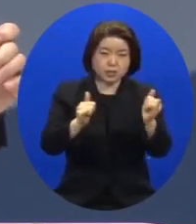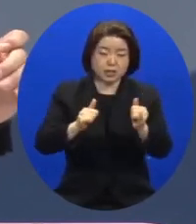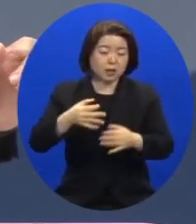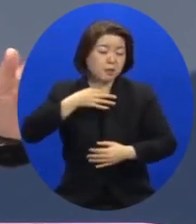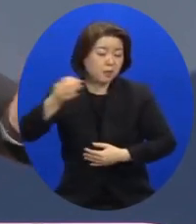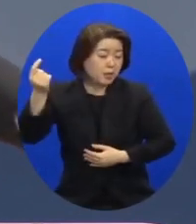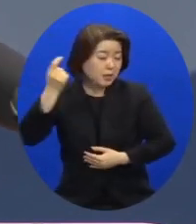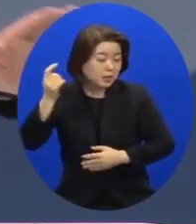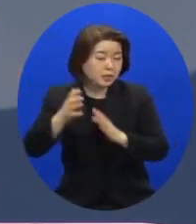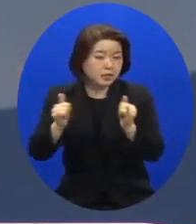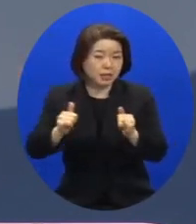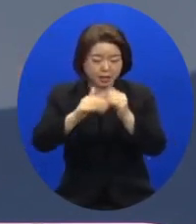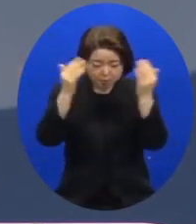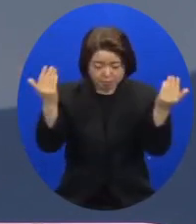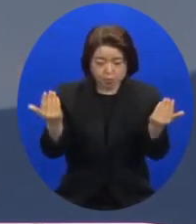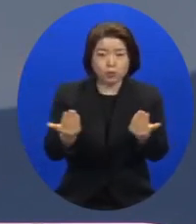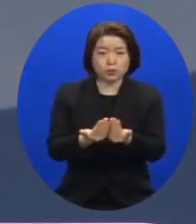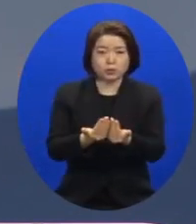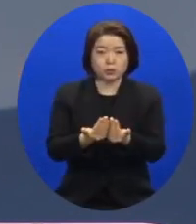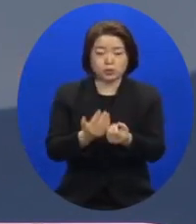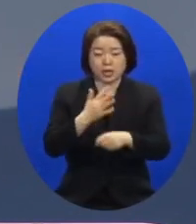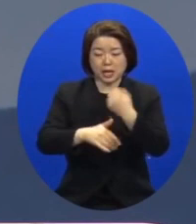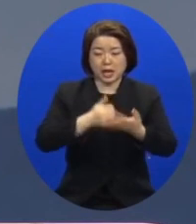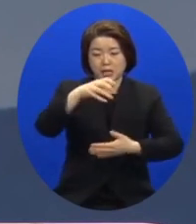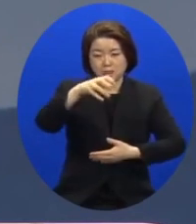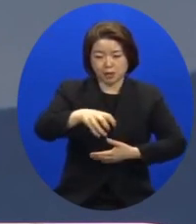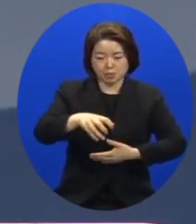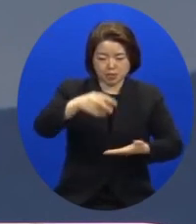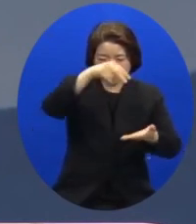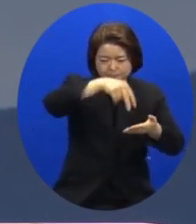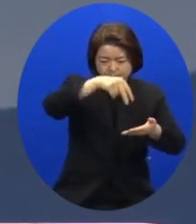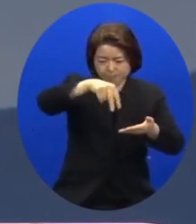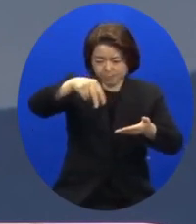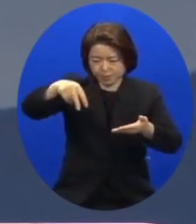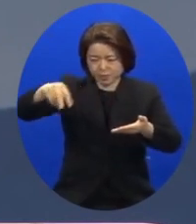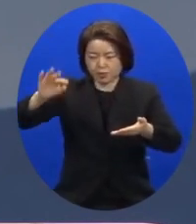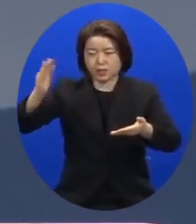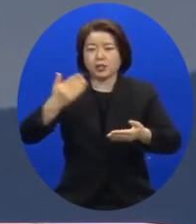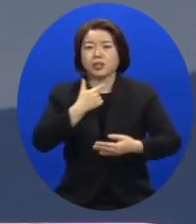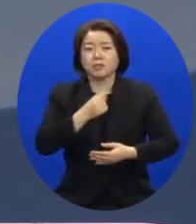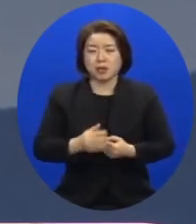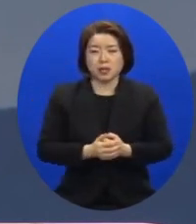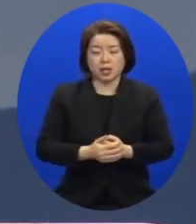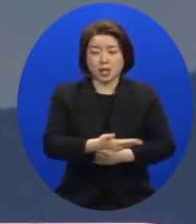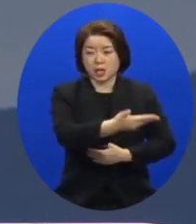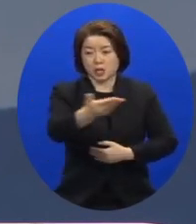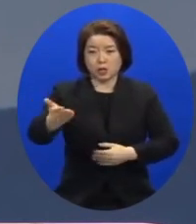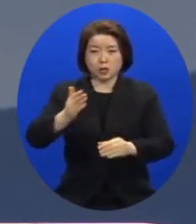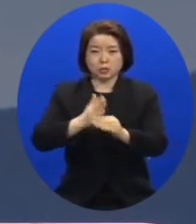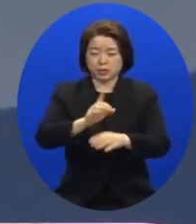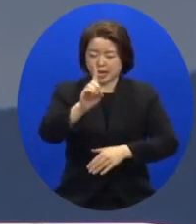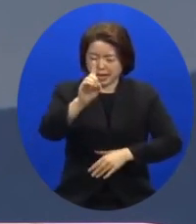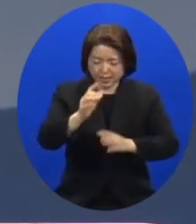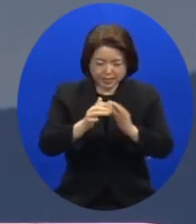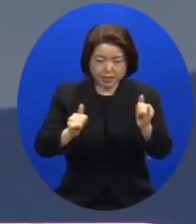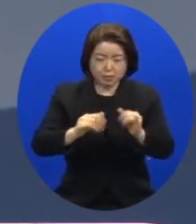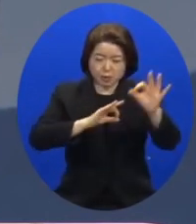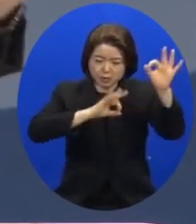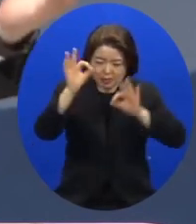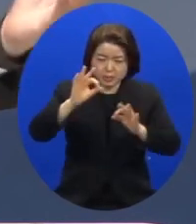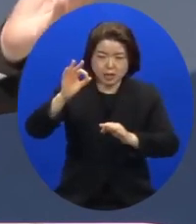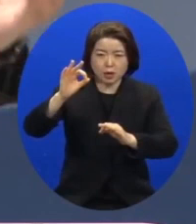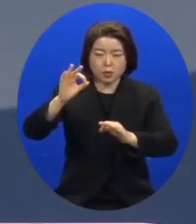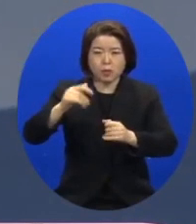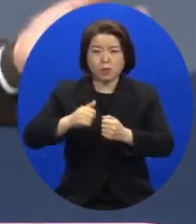조차도 다 하나님 앞에 다 설 수 있게 되요 여러분 중에 한 사람 독 실종 하고 마지막에